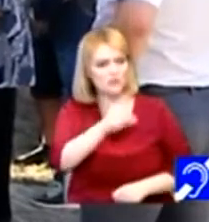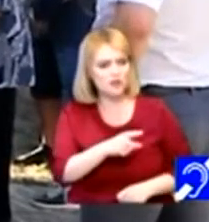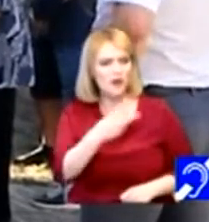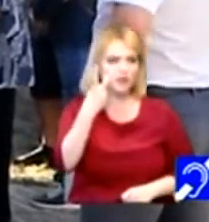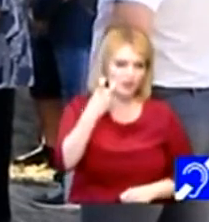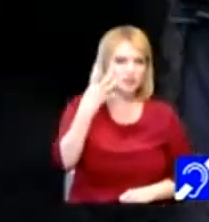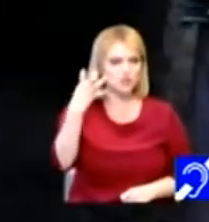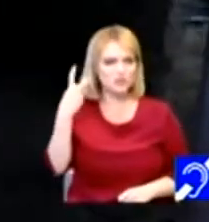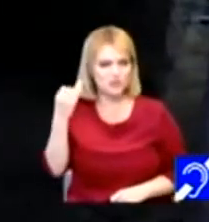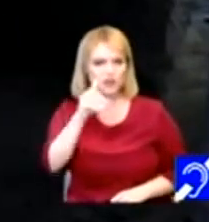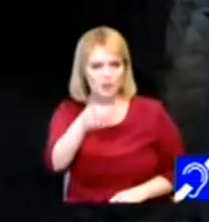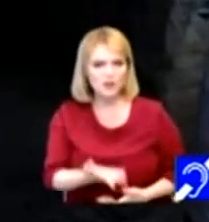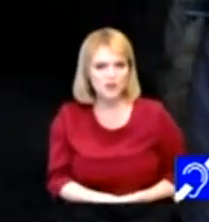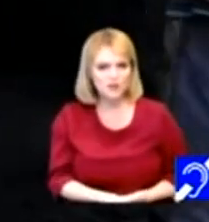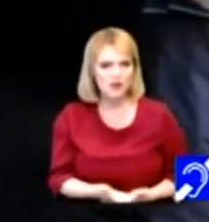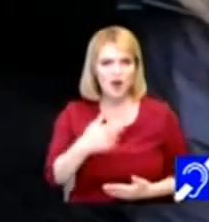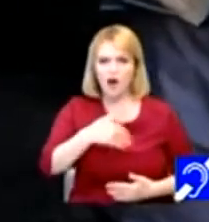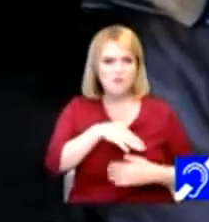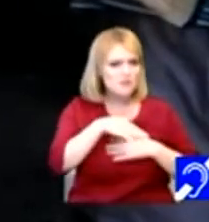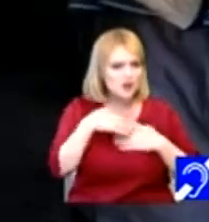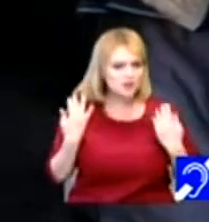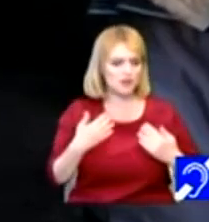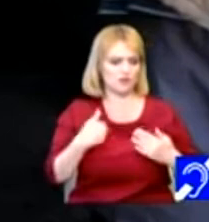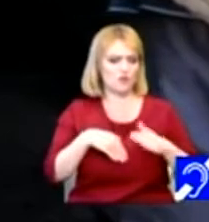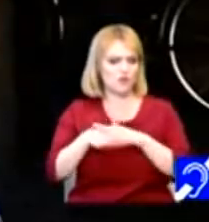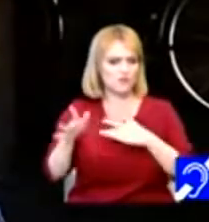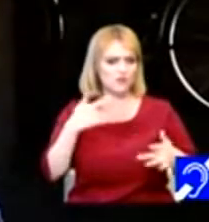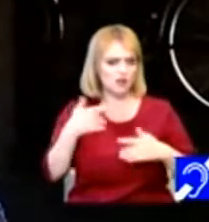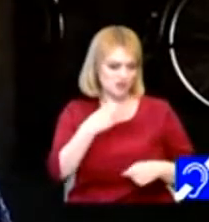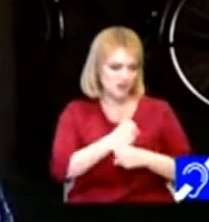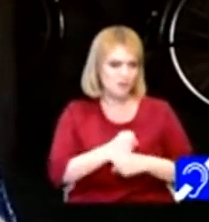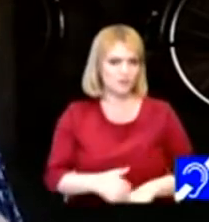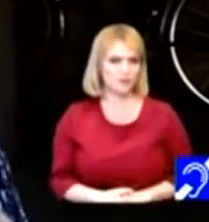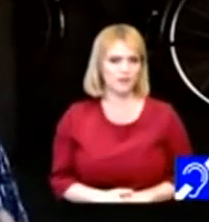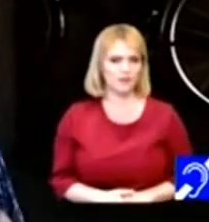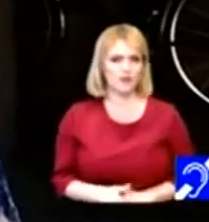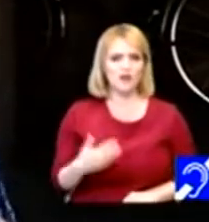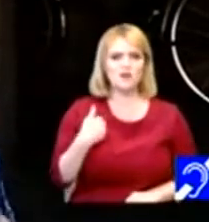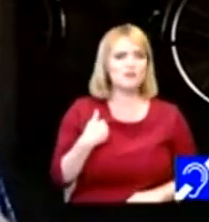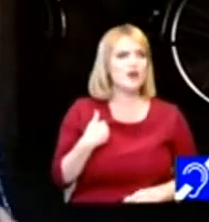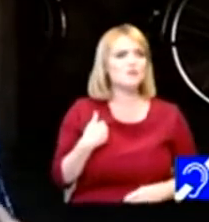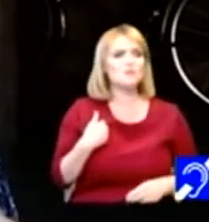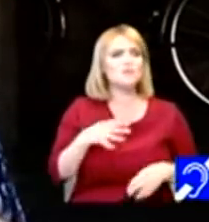asemenea condiții și nici să fie aruncați în stradă după 10 de ani dedicați teatrului. Nu mă doare atât că voi rămâne